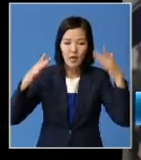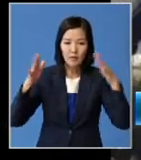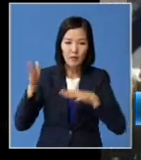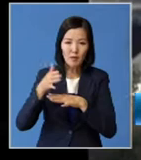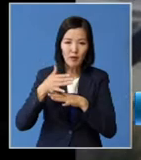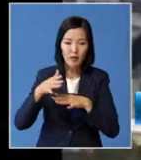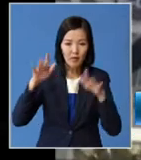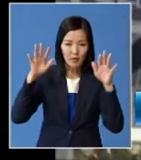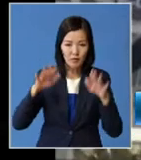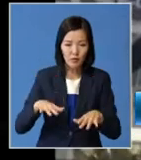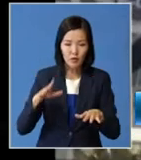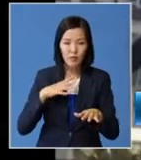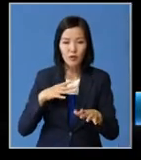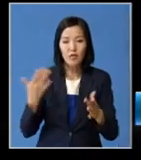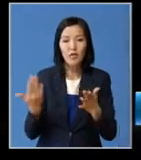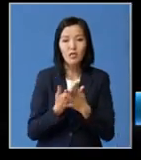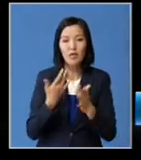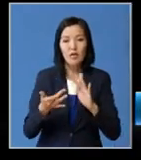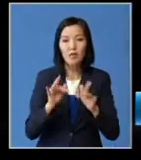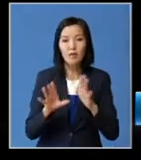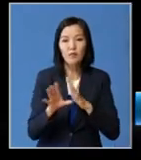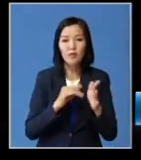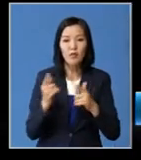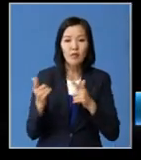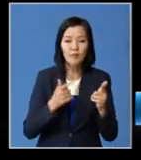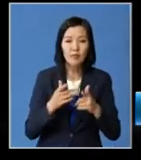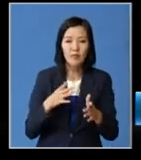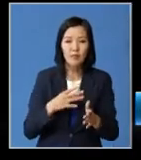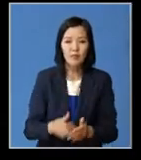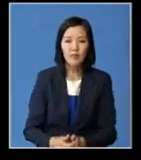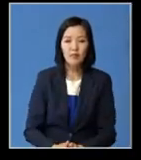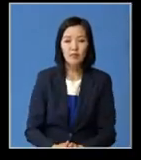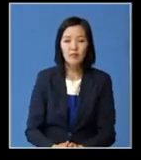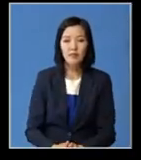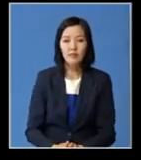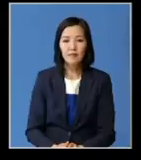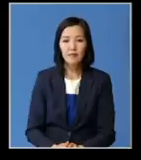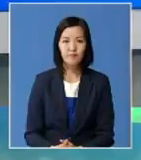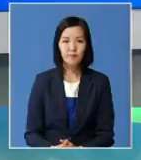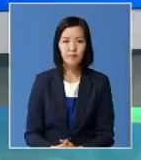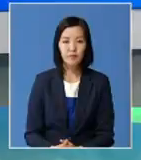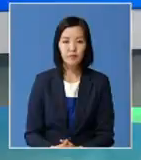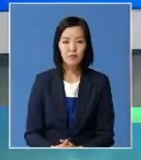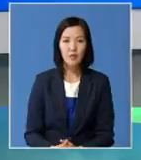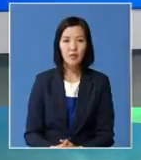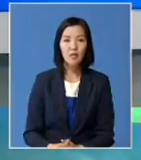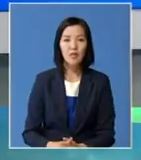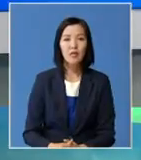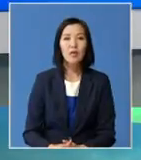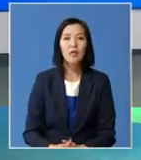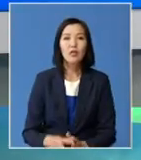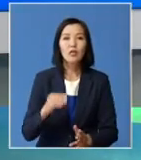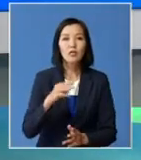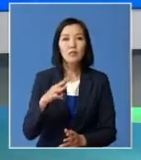екен. Топтаманы ғалымдар ақпараттарымен дайындаған Елдана Серсенбаева, Әмина Құдайберген, Жетісу телеарнасы. Іляс Жансүгіров атындағы